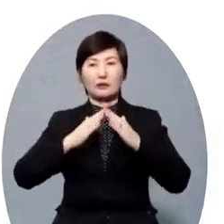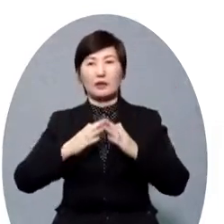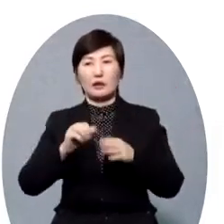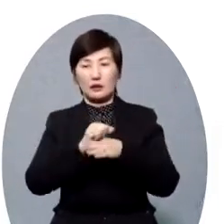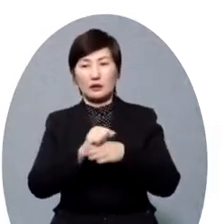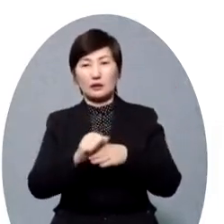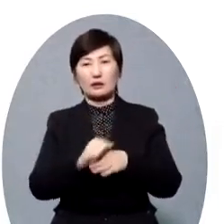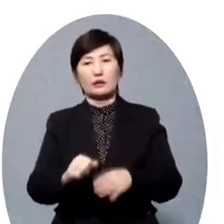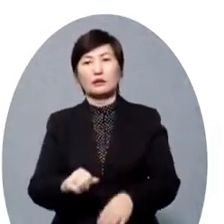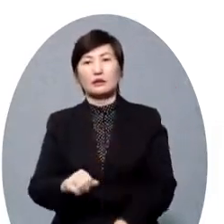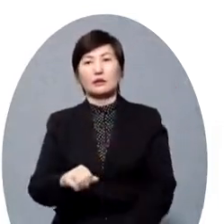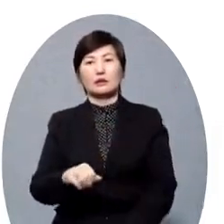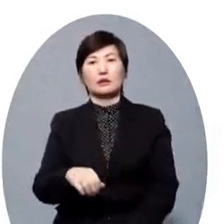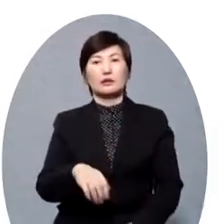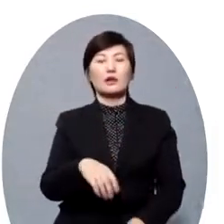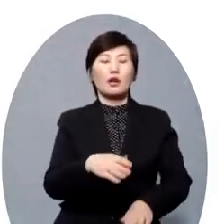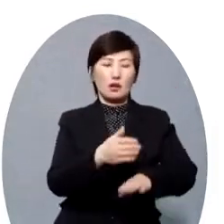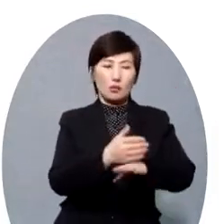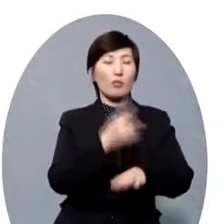тэнхлэгийн огтлтох цэгийг олъё.